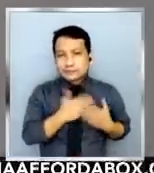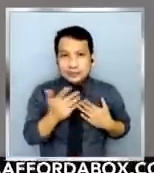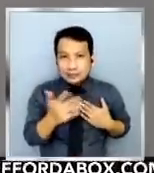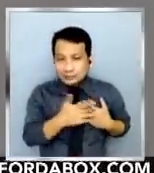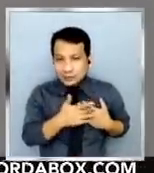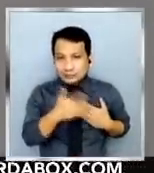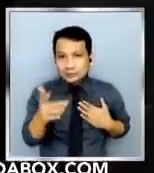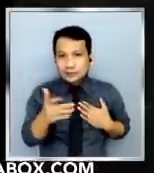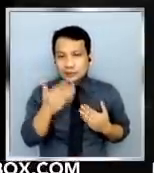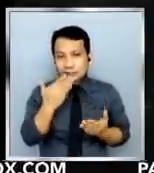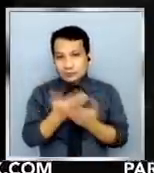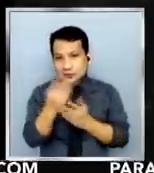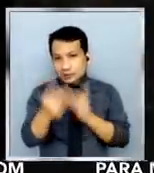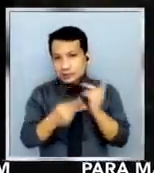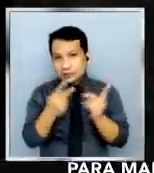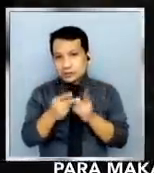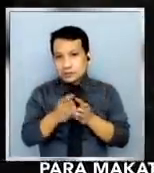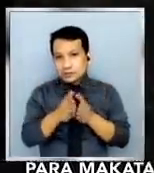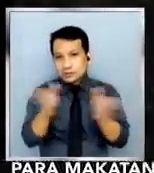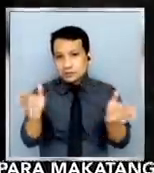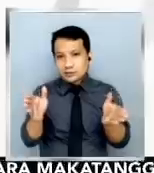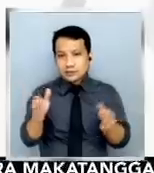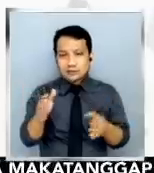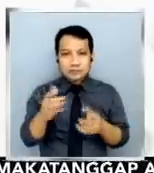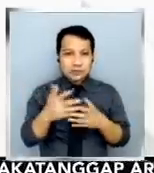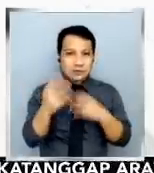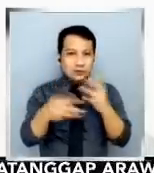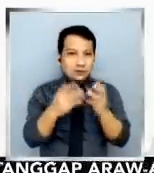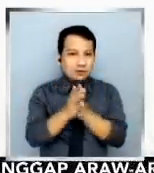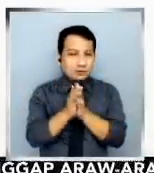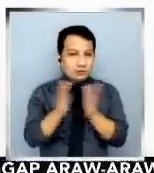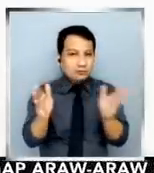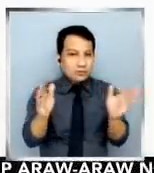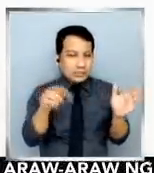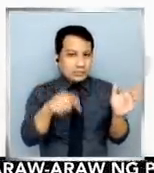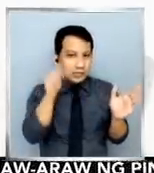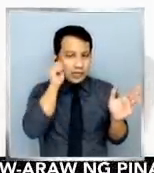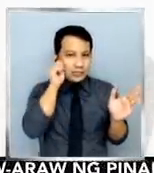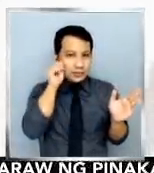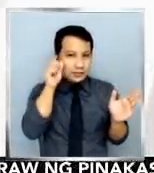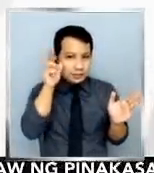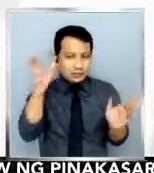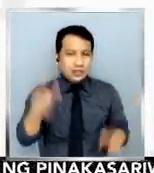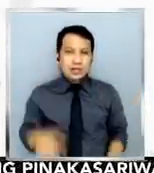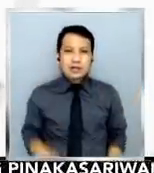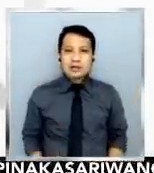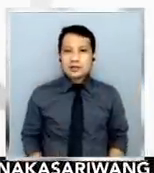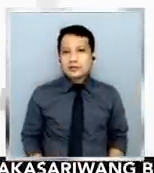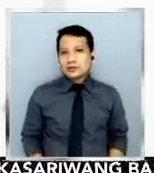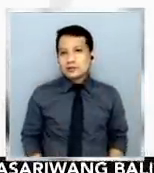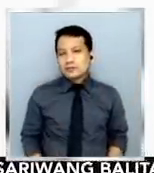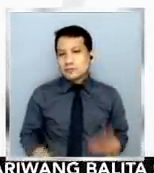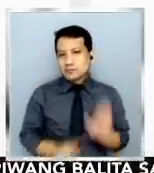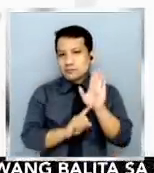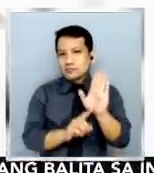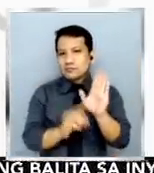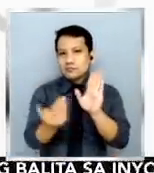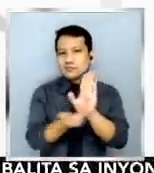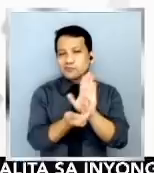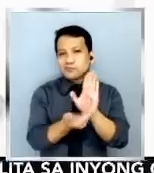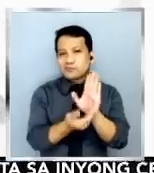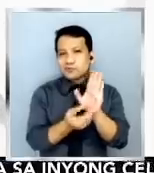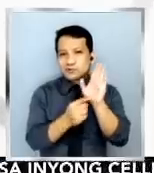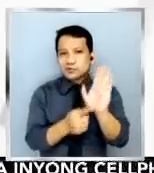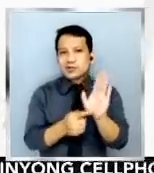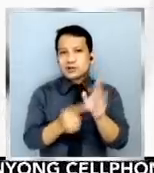at generosity ng The World Between Us star. Doon mo papatunayan na ano, na yung mga kaibigan mo